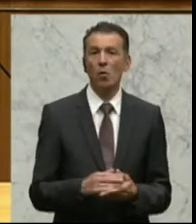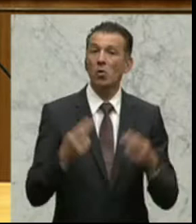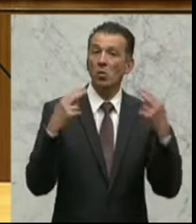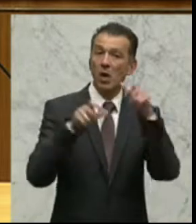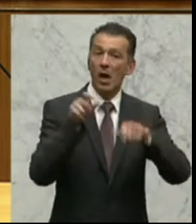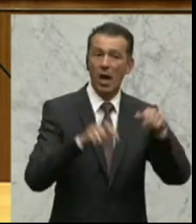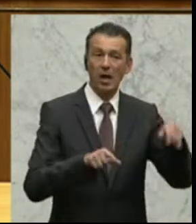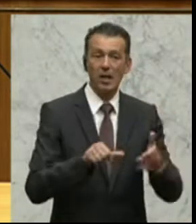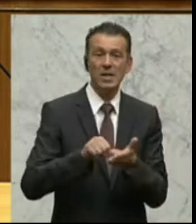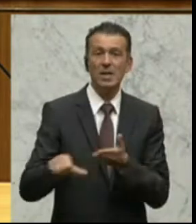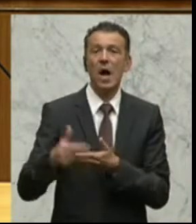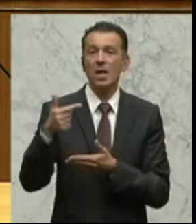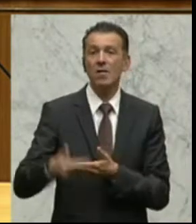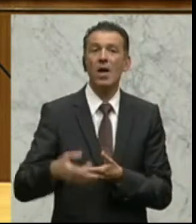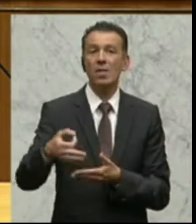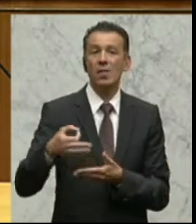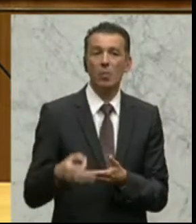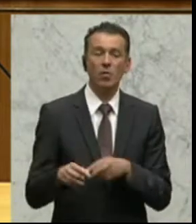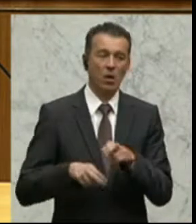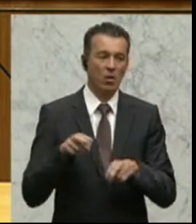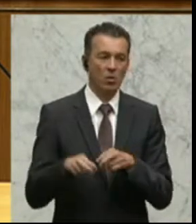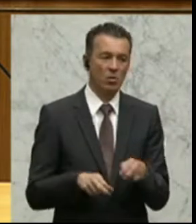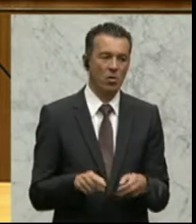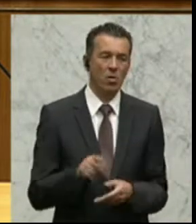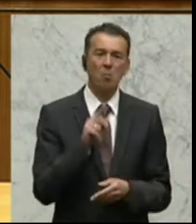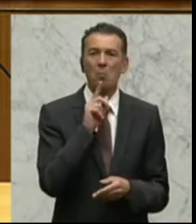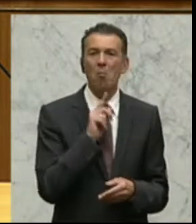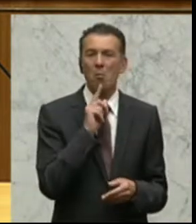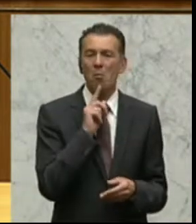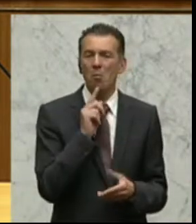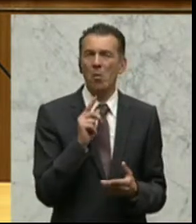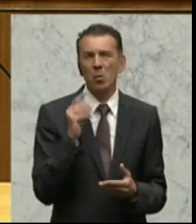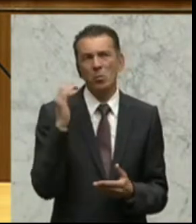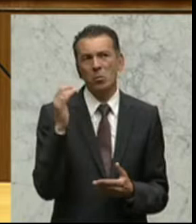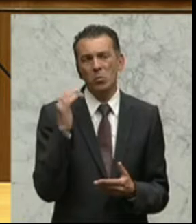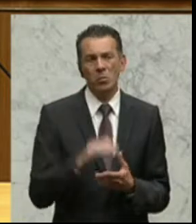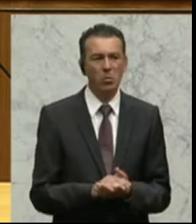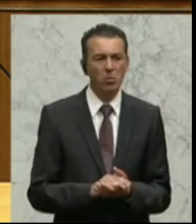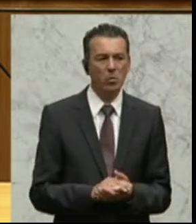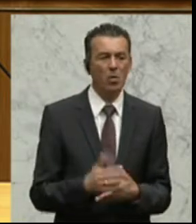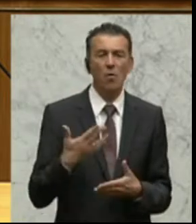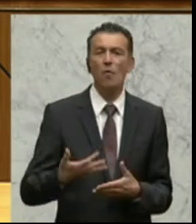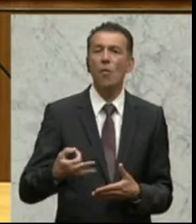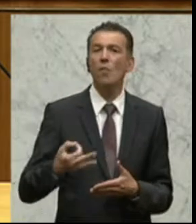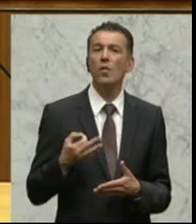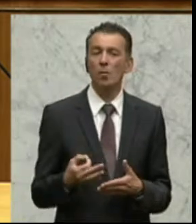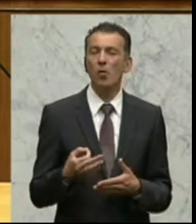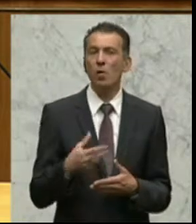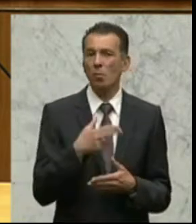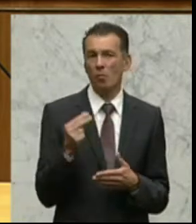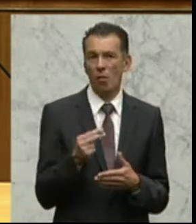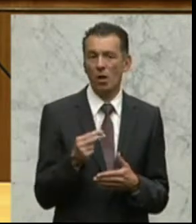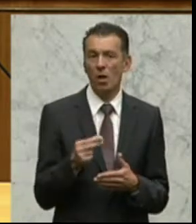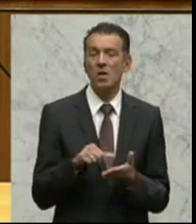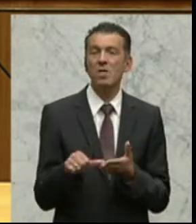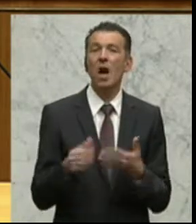20% der Steuern. Und wenn ich das ein bisschen ausstrecke, dann habe ich 50% der Bevölkerung, die zahlen 90% der Steuern. Na bitteschön, wo komme ich da